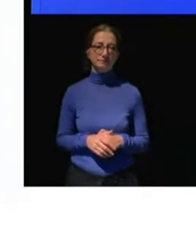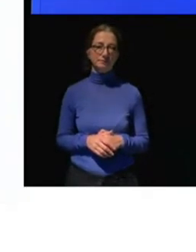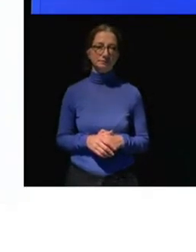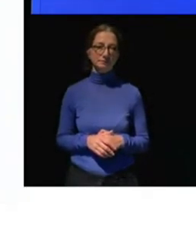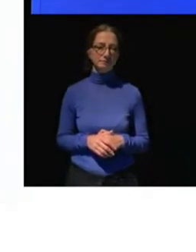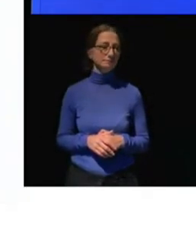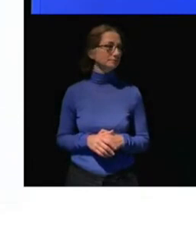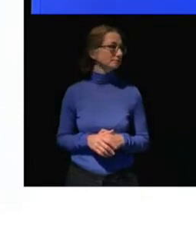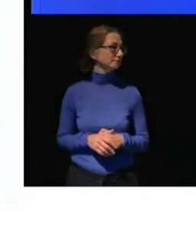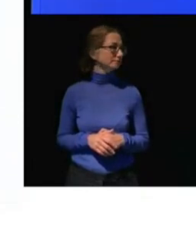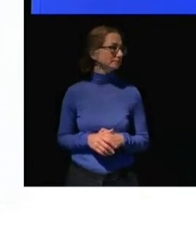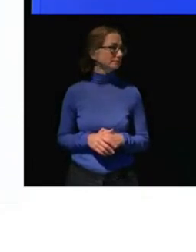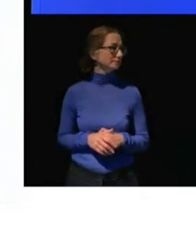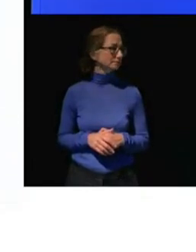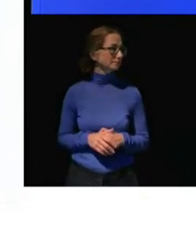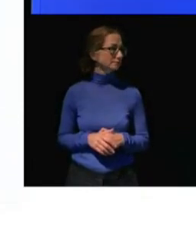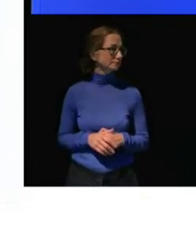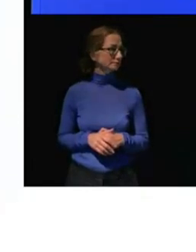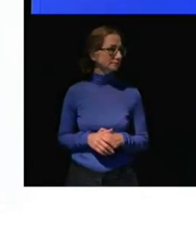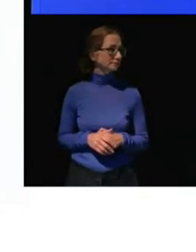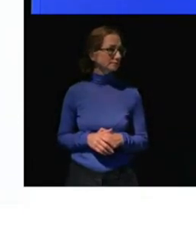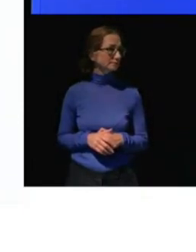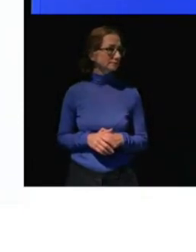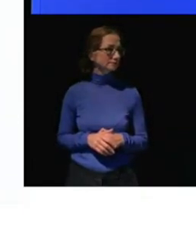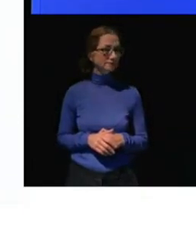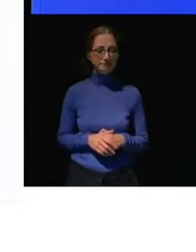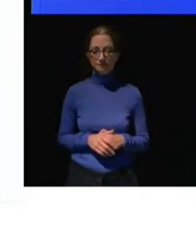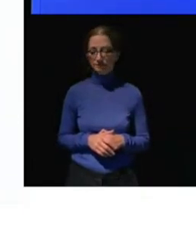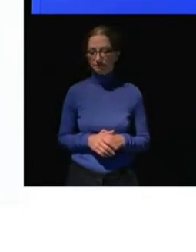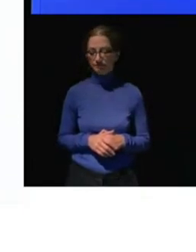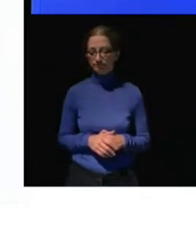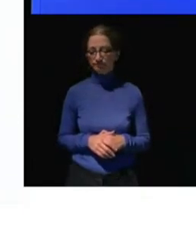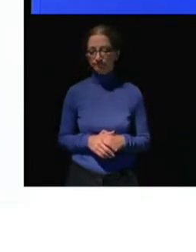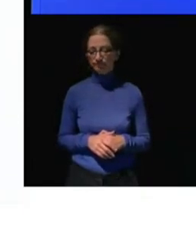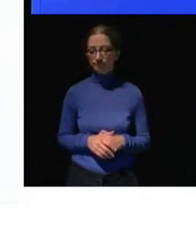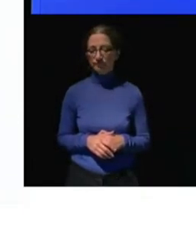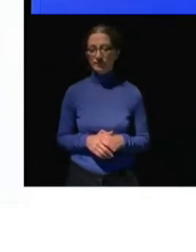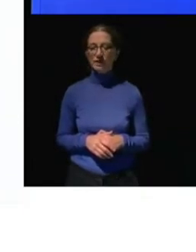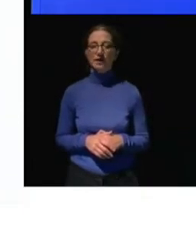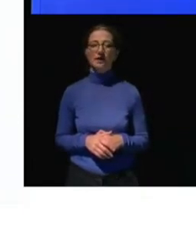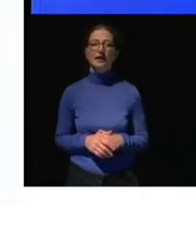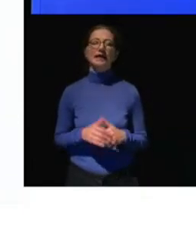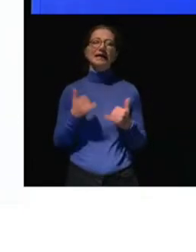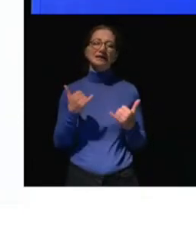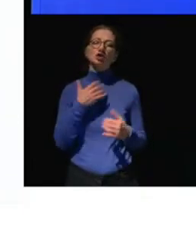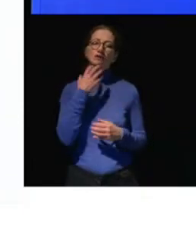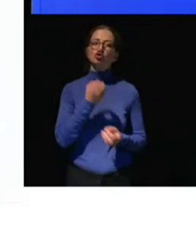Genau, nun zu den ein paar Lösungsansätzen. Wir haben ja jetzt auch schon sehr viele gehört. Also